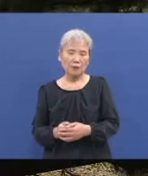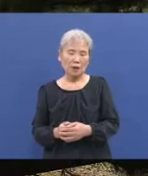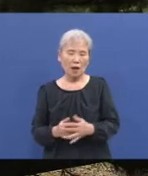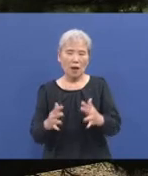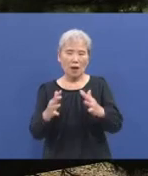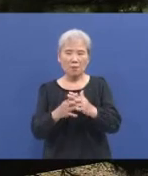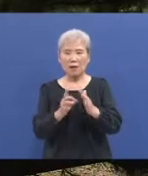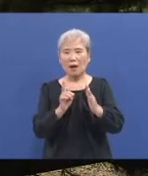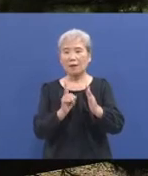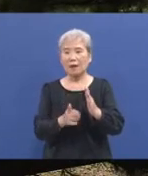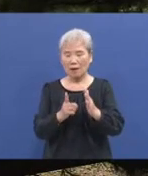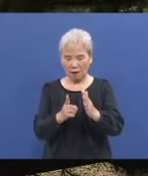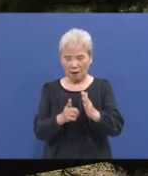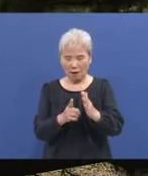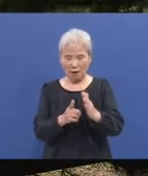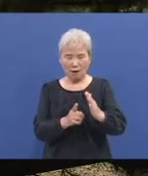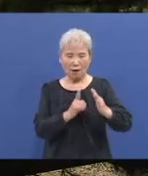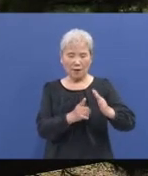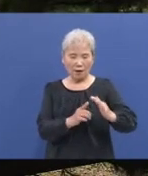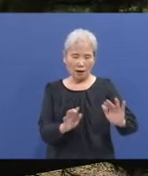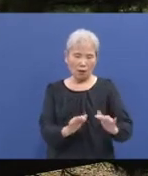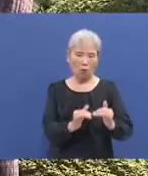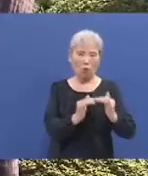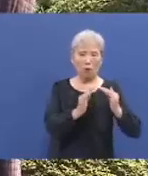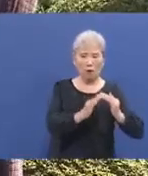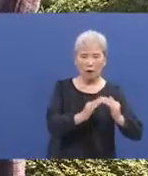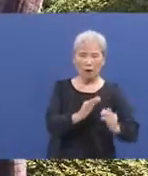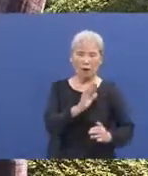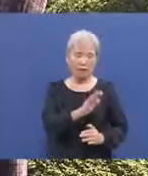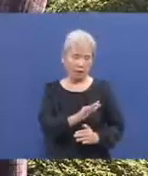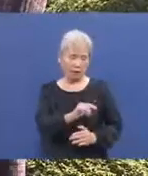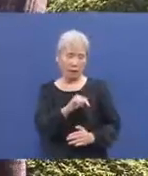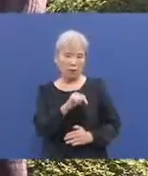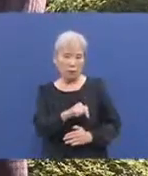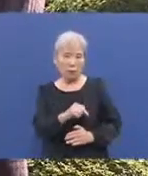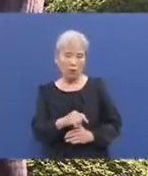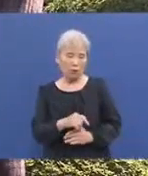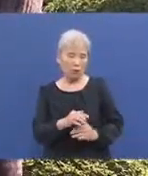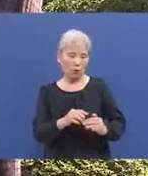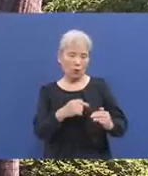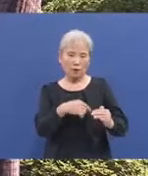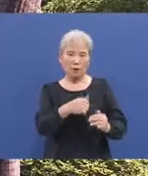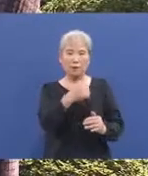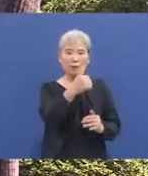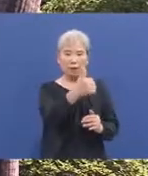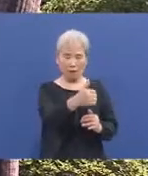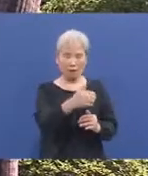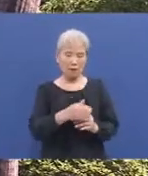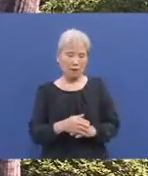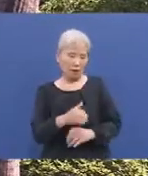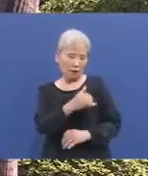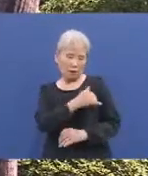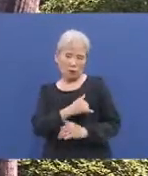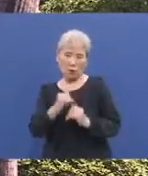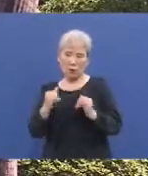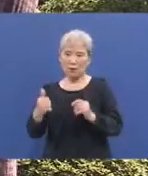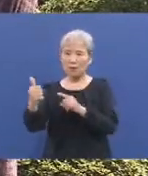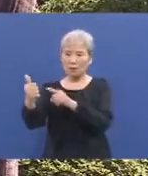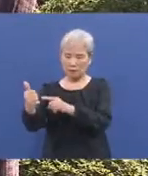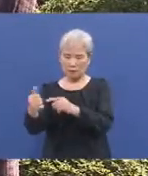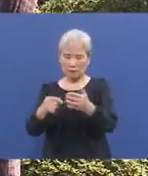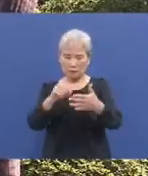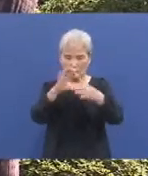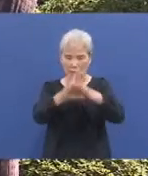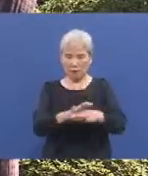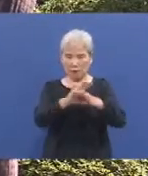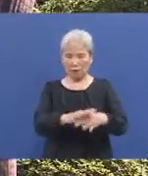寺である寺小屋があったそうなんですけど、そこの寺小屋の先生が庄屋さんにお手紙を書